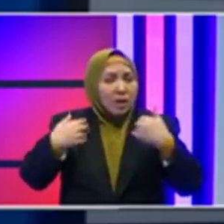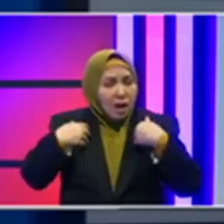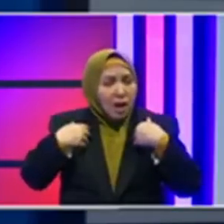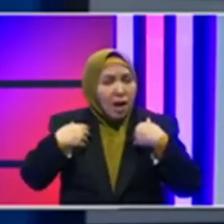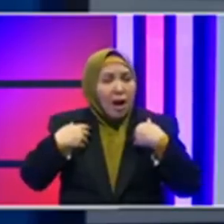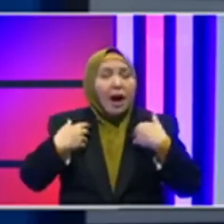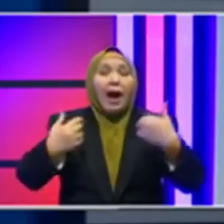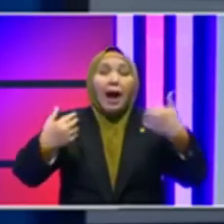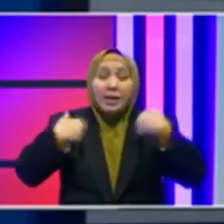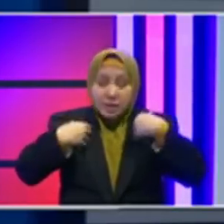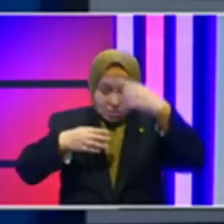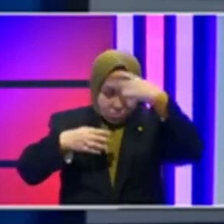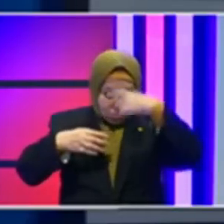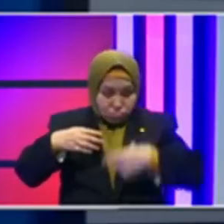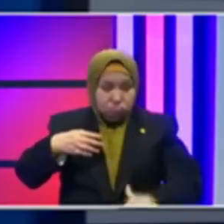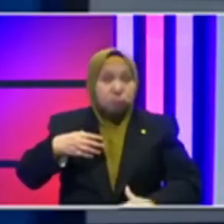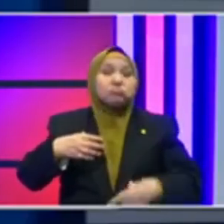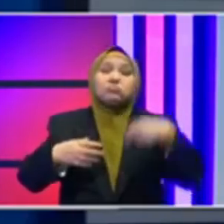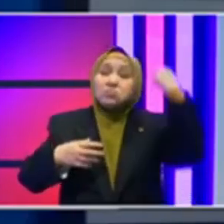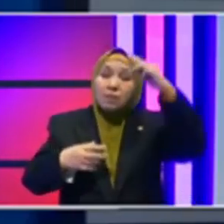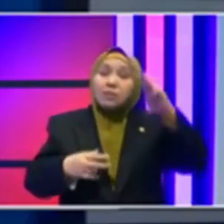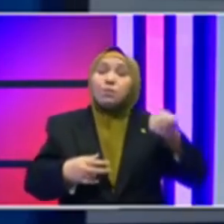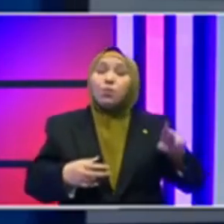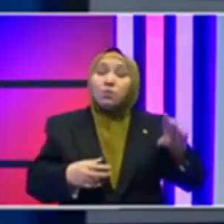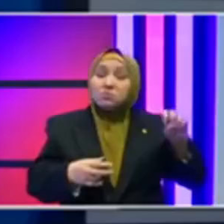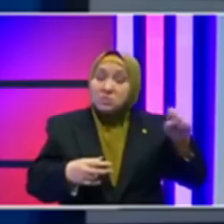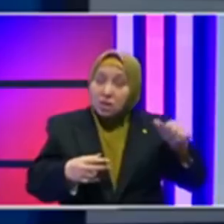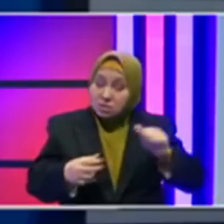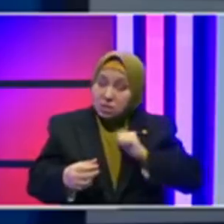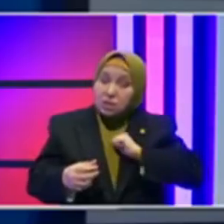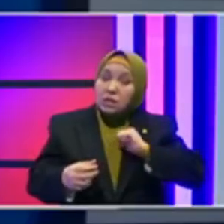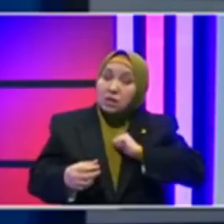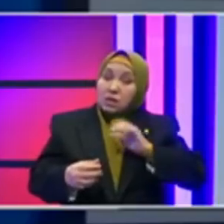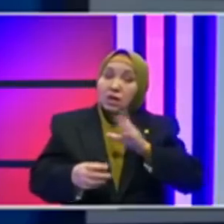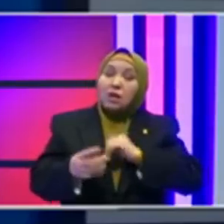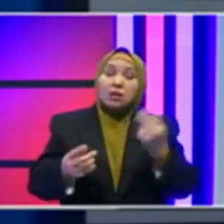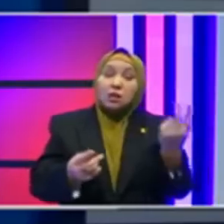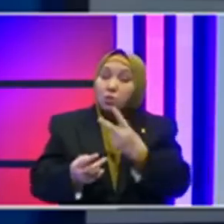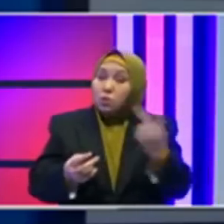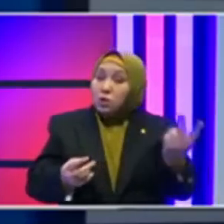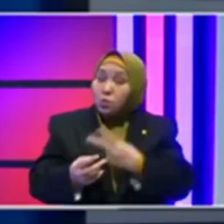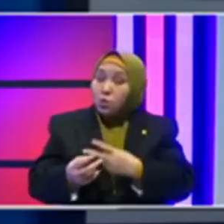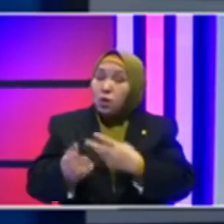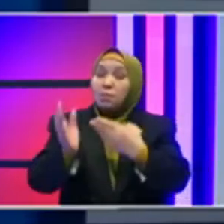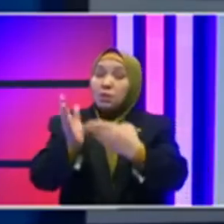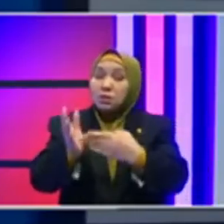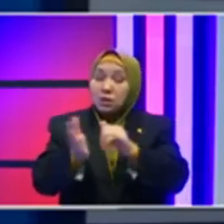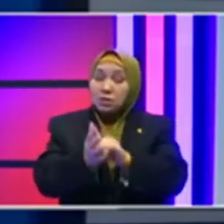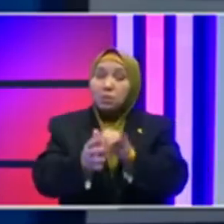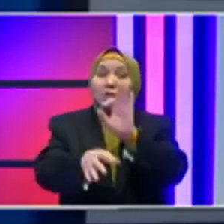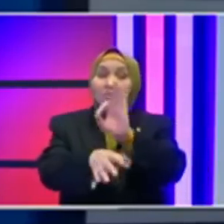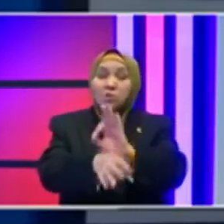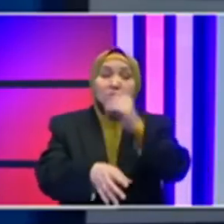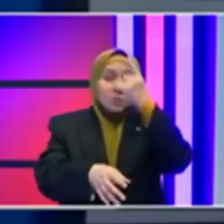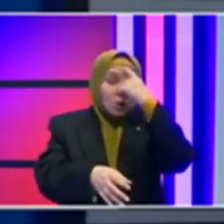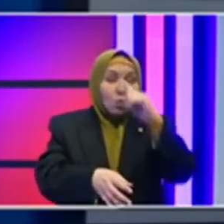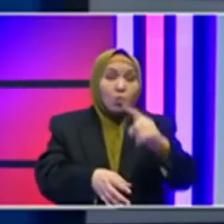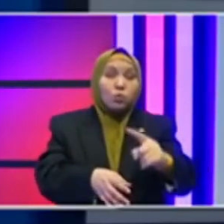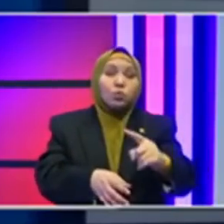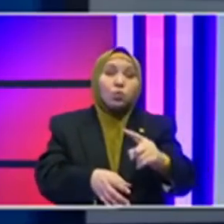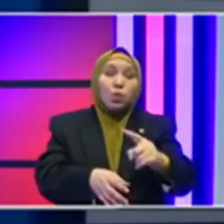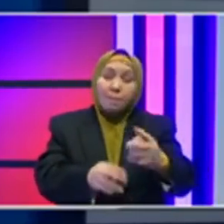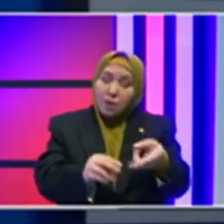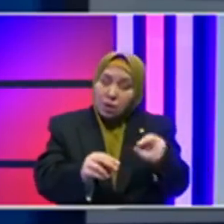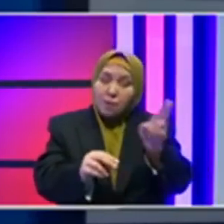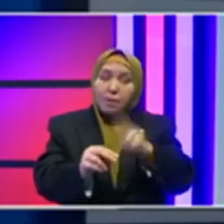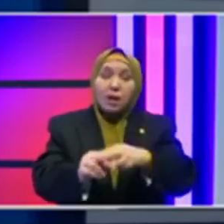ada pada diri Nabi Musa Alaihissalam dan kedua-dua Mukjizat ini berfungsi untuk meningkatkan